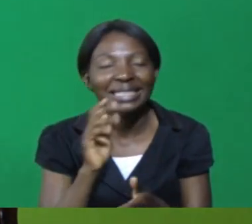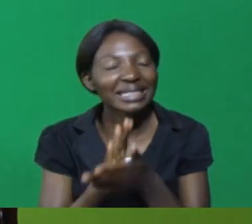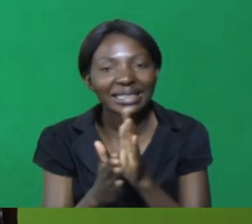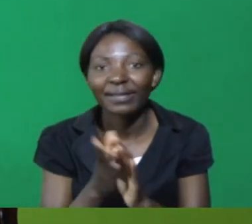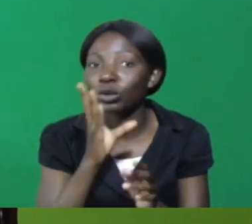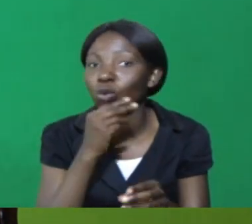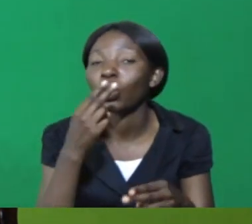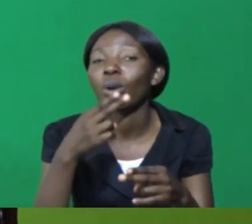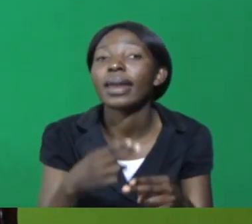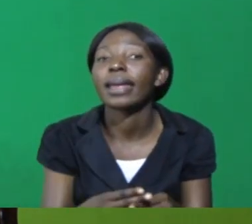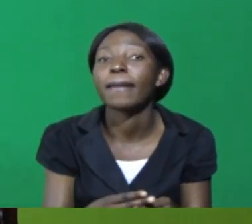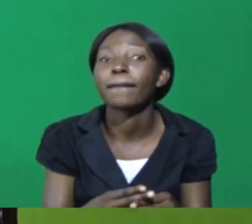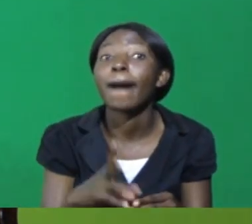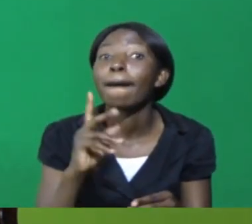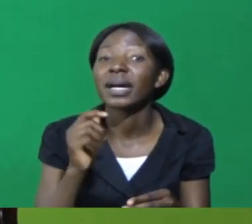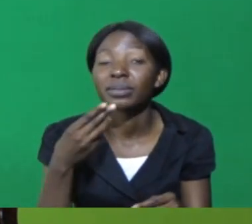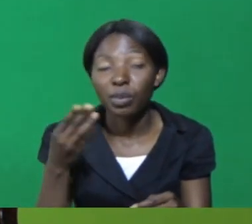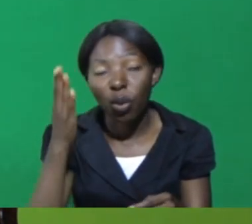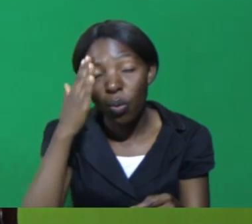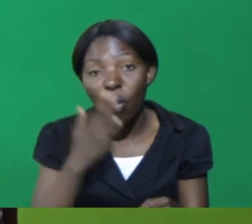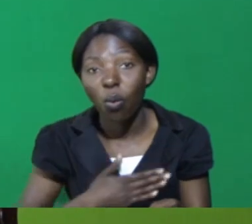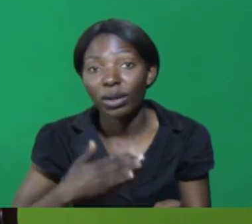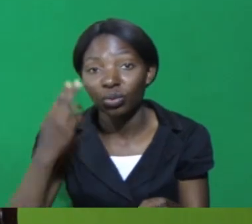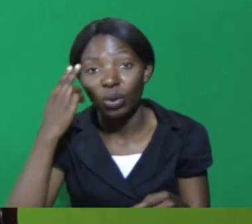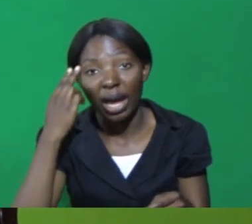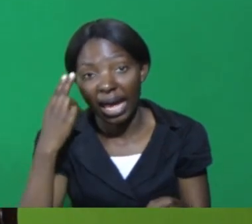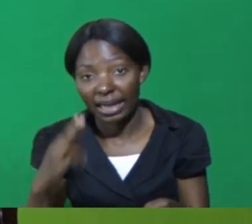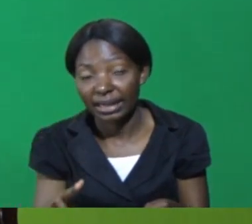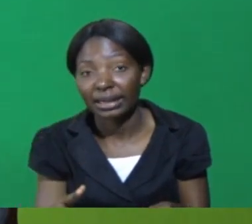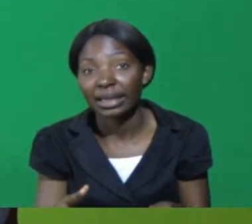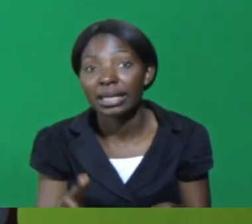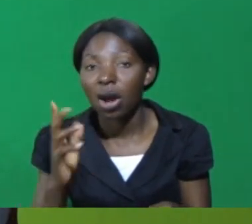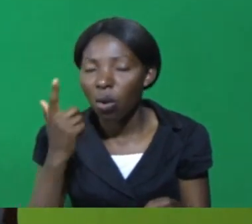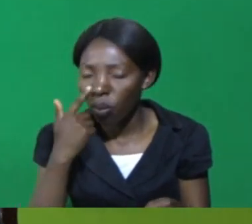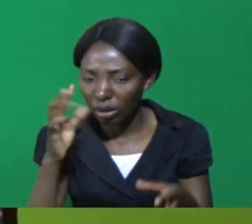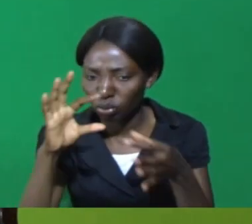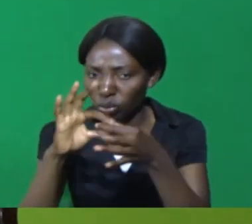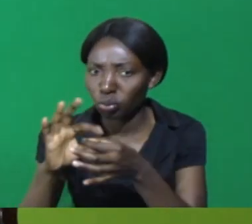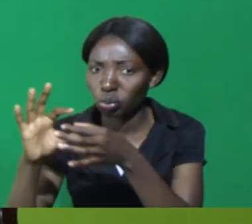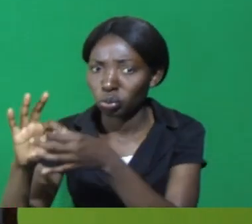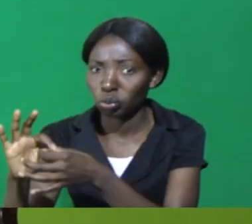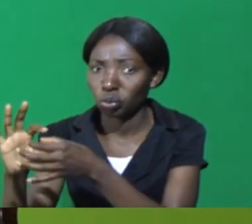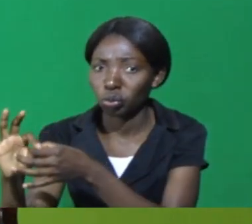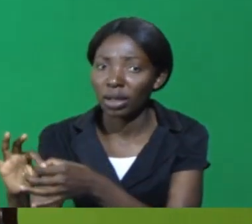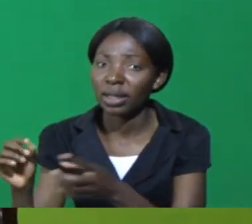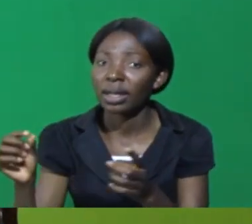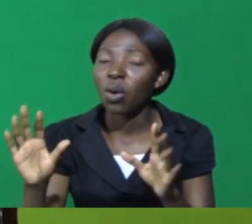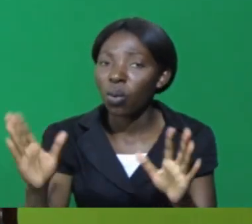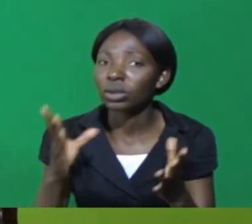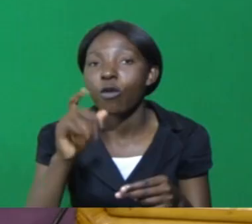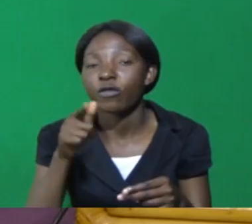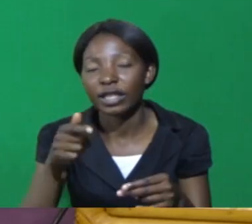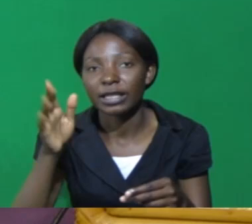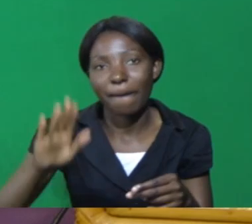richitenderera asi kune vanoda kuziva. Yes. Vakabatanidza zviri kutaurwa vanonosvika